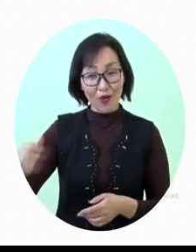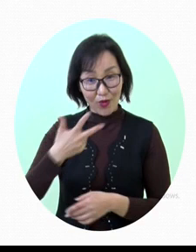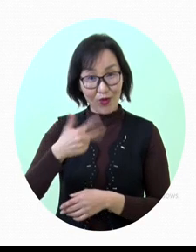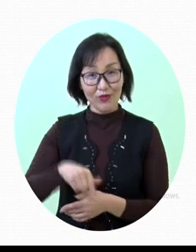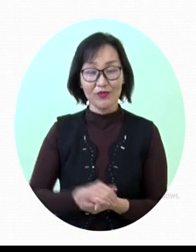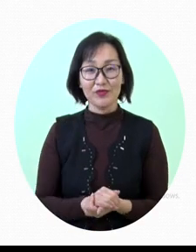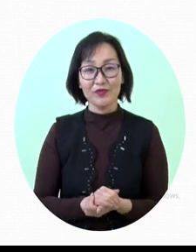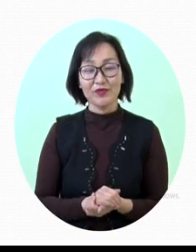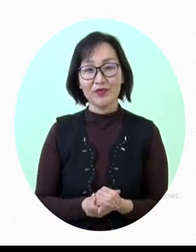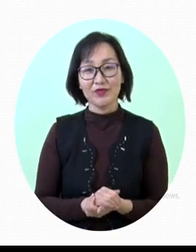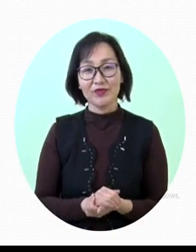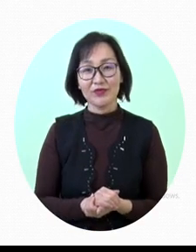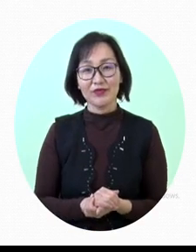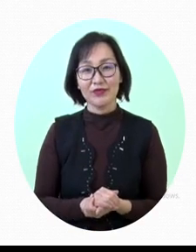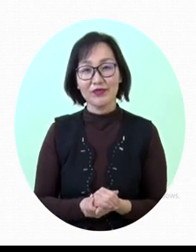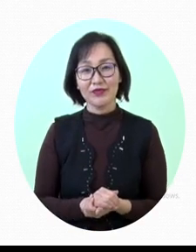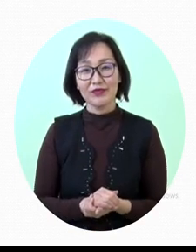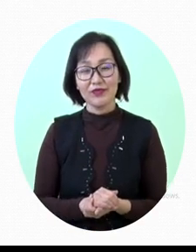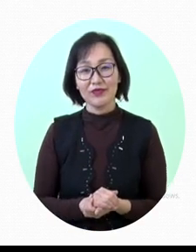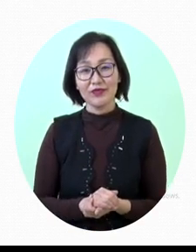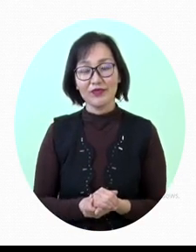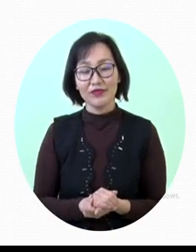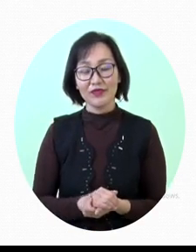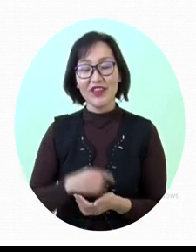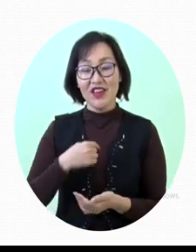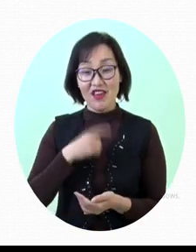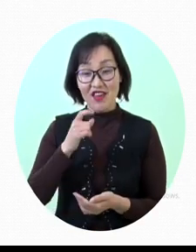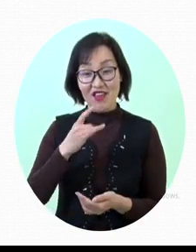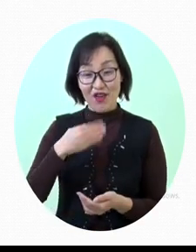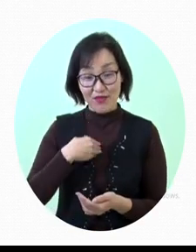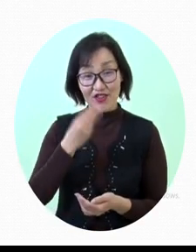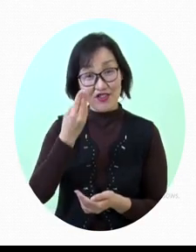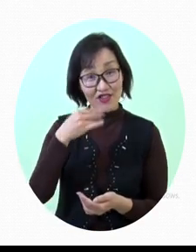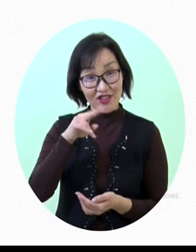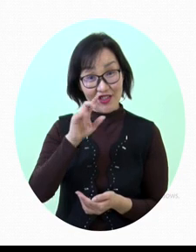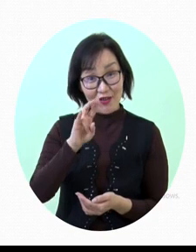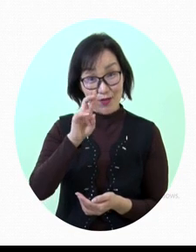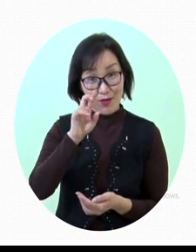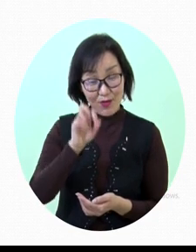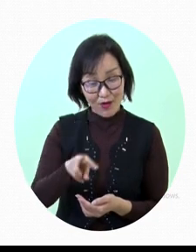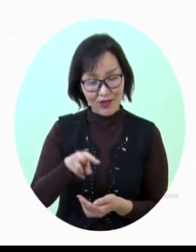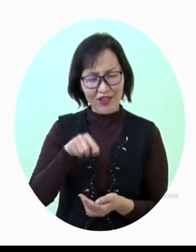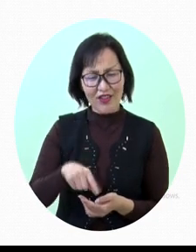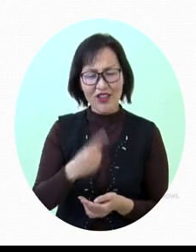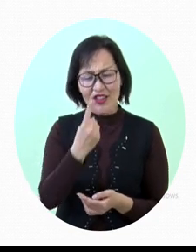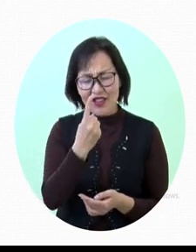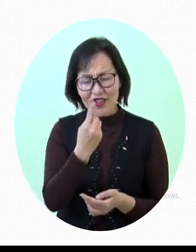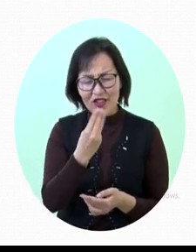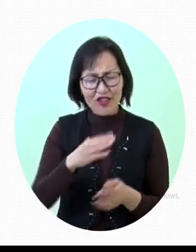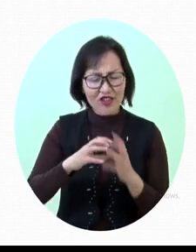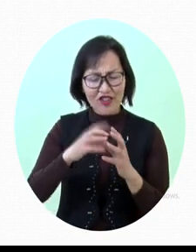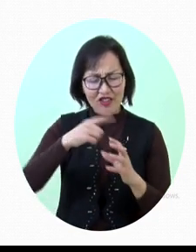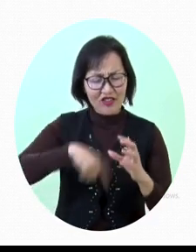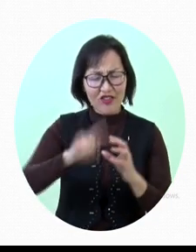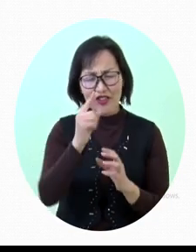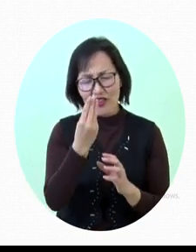За хичээлд орохыг хүсэж байгаа хүүхэд байна. За гурав дахь хүүхэд маань болохоор хэрвээ би шидтэн бол энэ